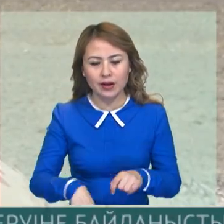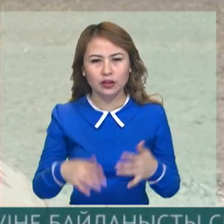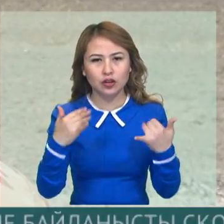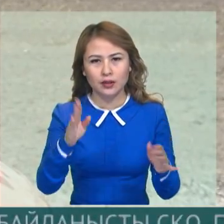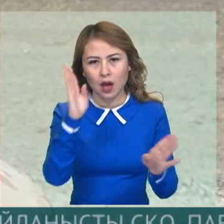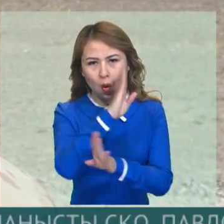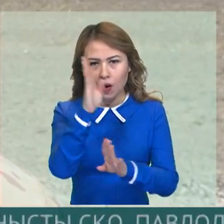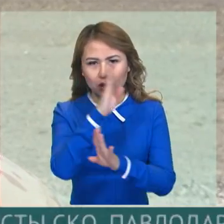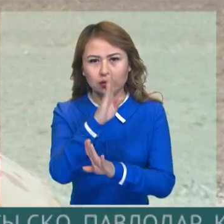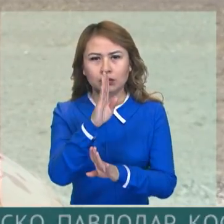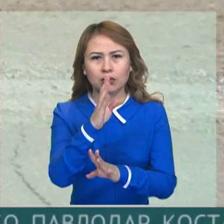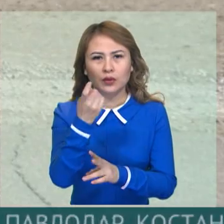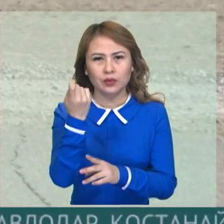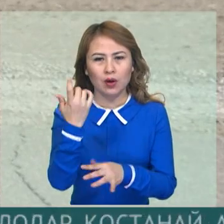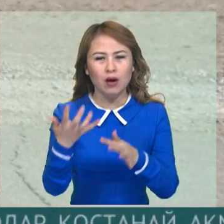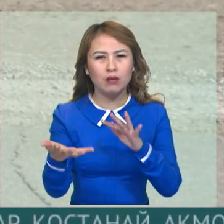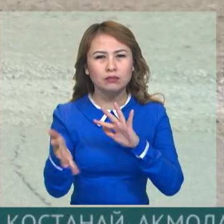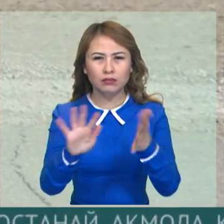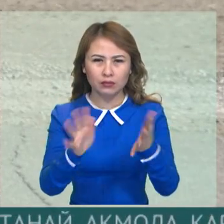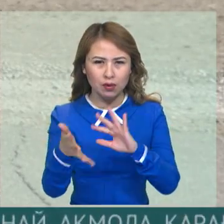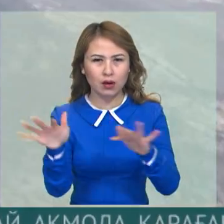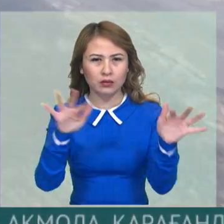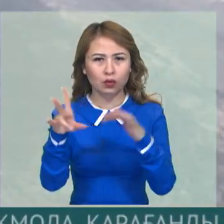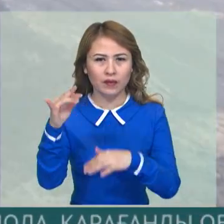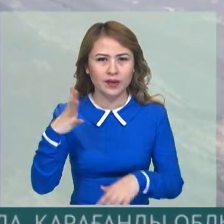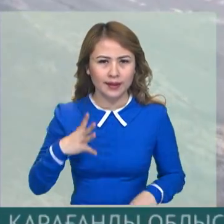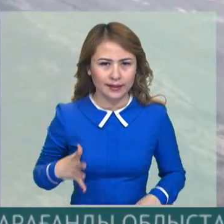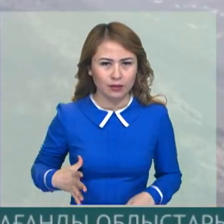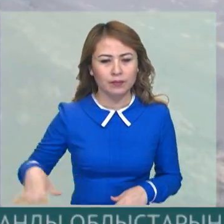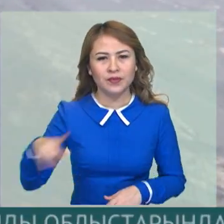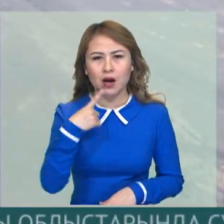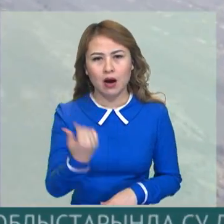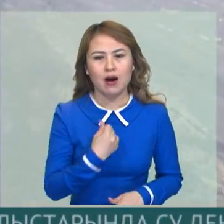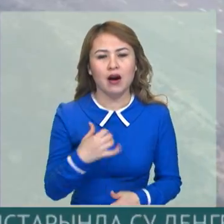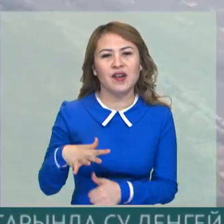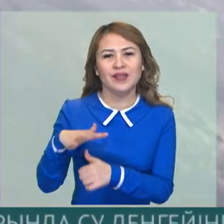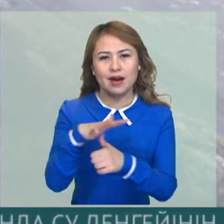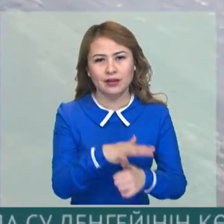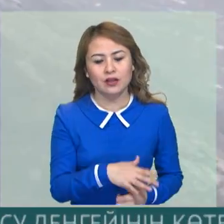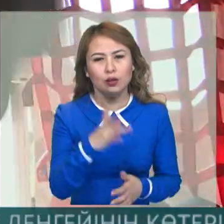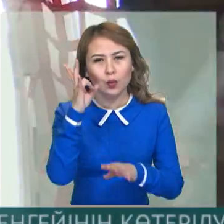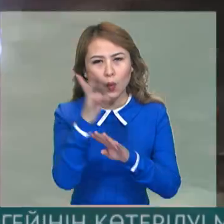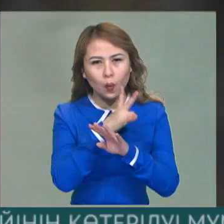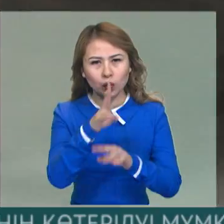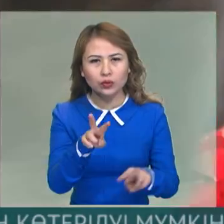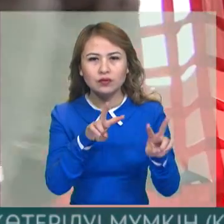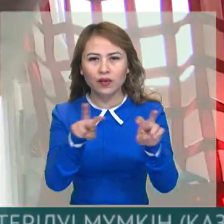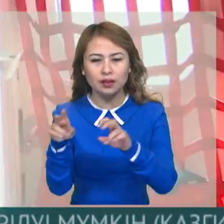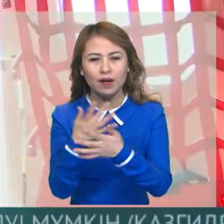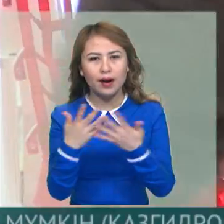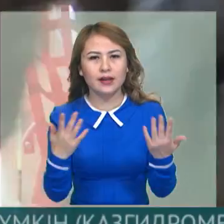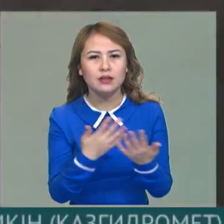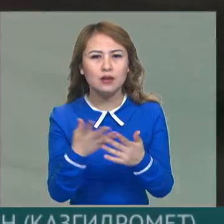райы құбыжылып тұр тауда, бірақ бәрі шыдап жатыр. Әскери авиацияны түнгі мезгілде шабуылға бағыттауға